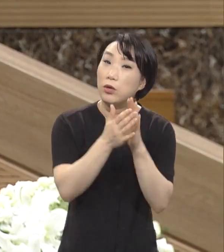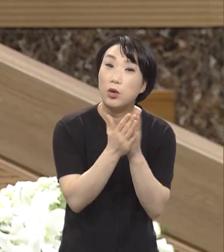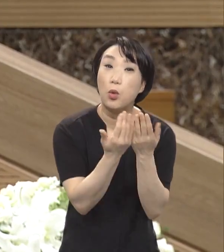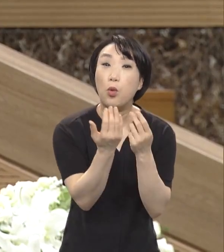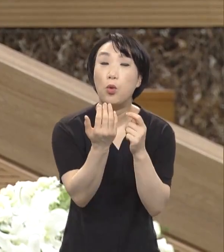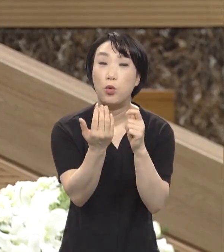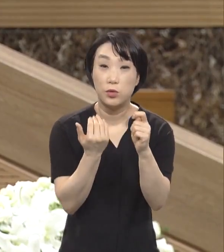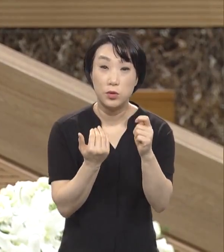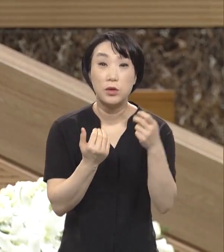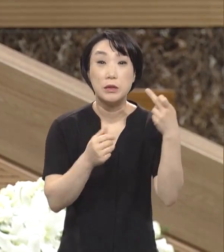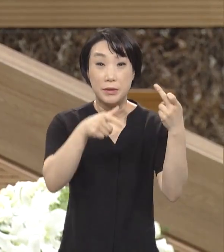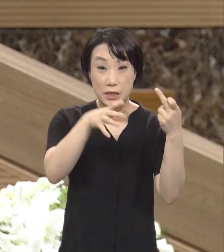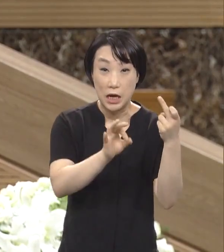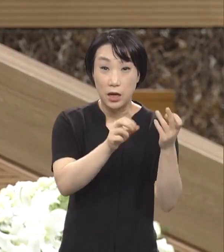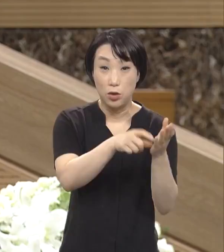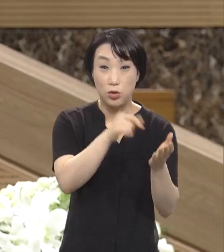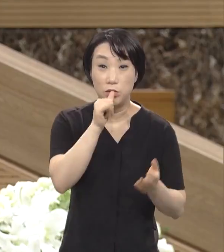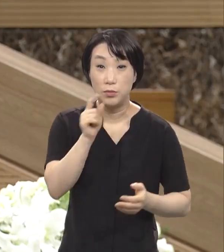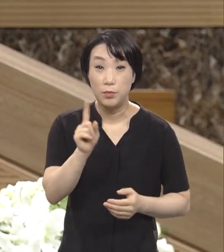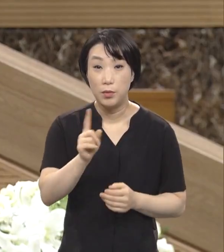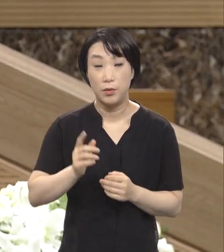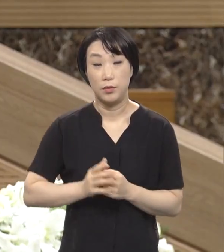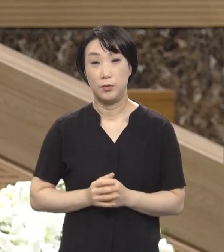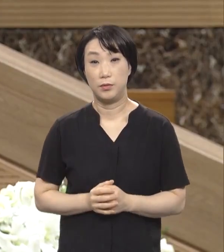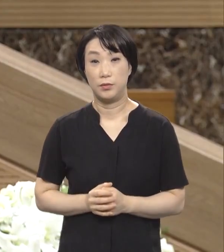고린도전서 12장에도